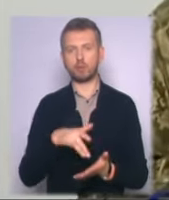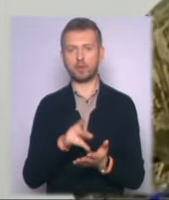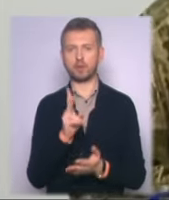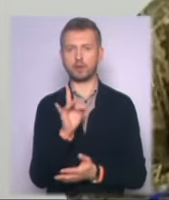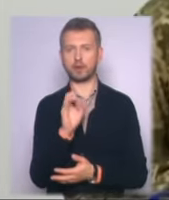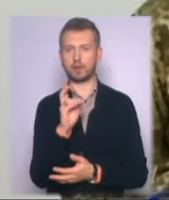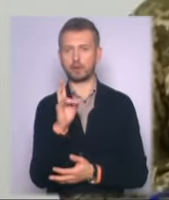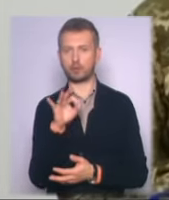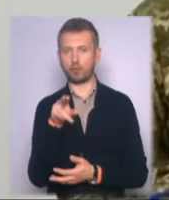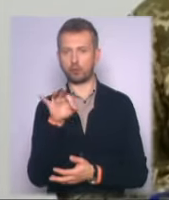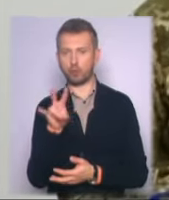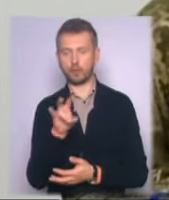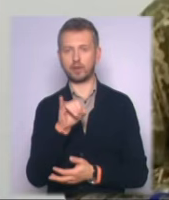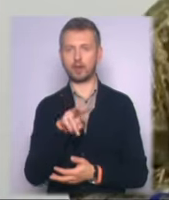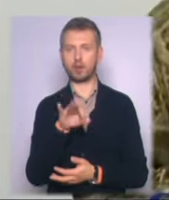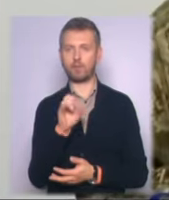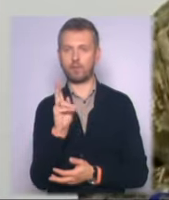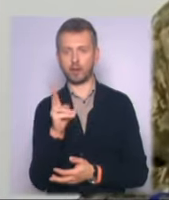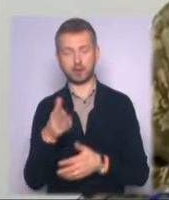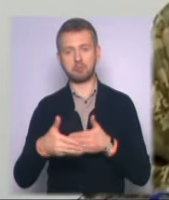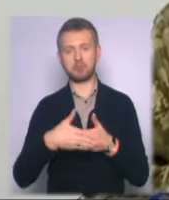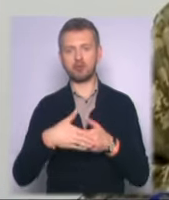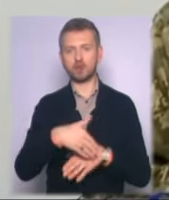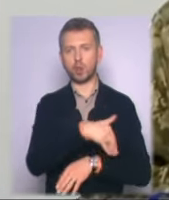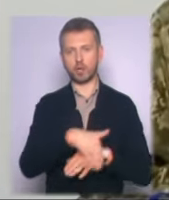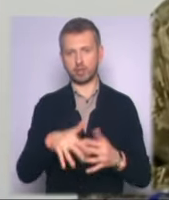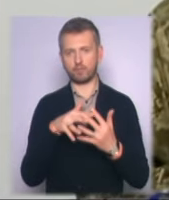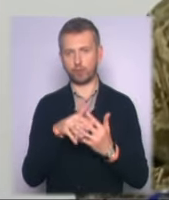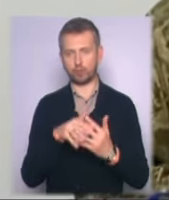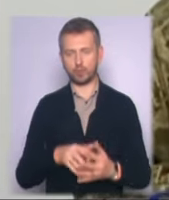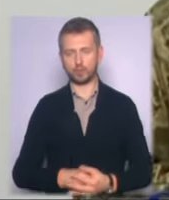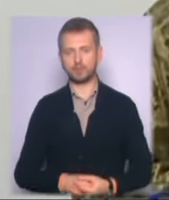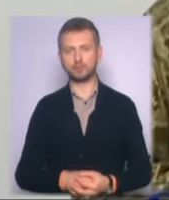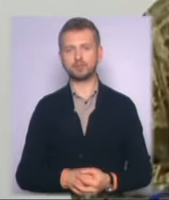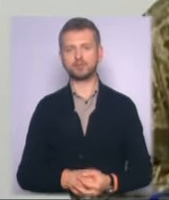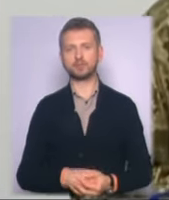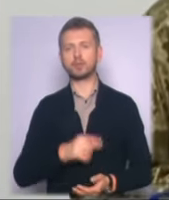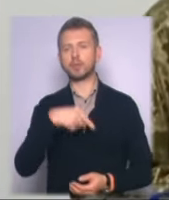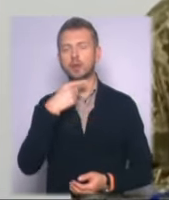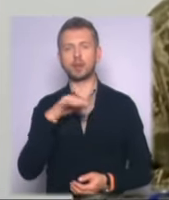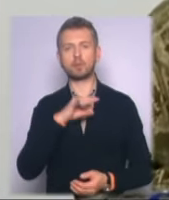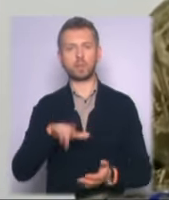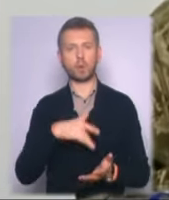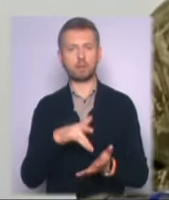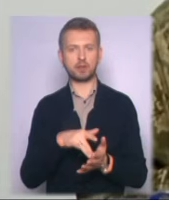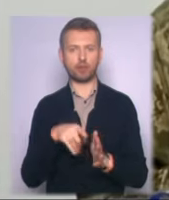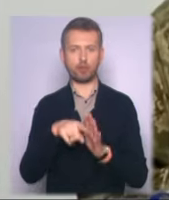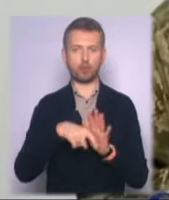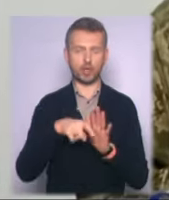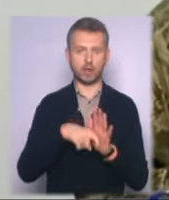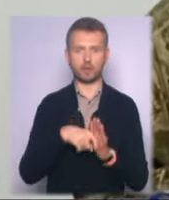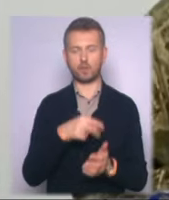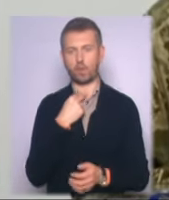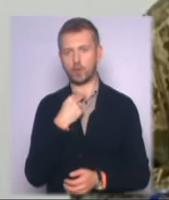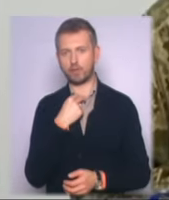Краснодон, Іловайськ тощо ближче до лінії фронту. Насамперед йдеться про місто Донецьк,